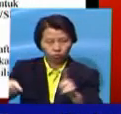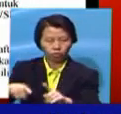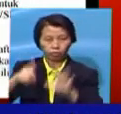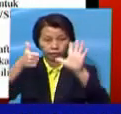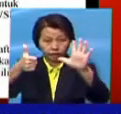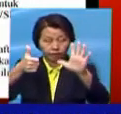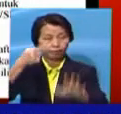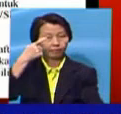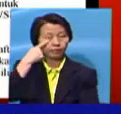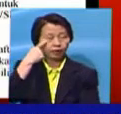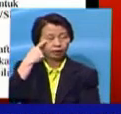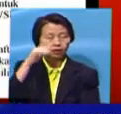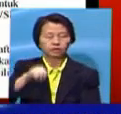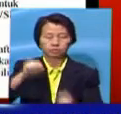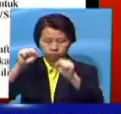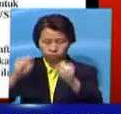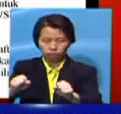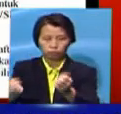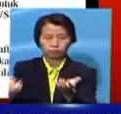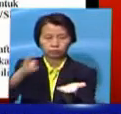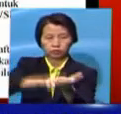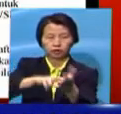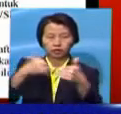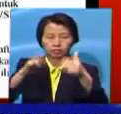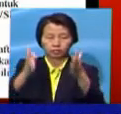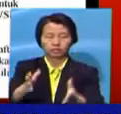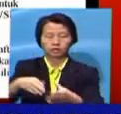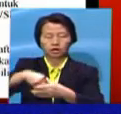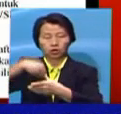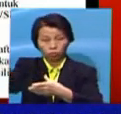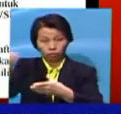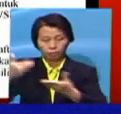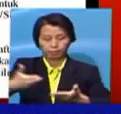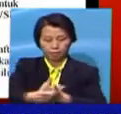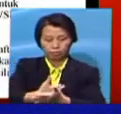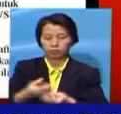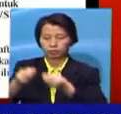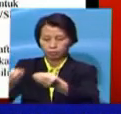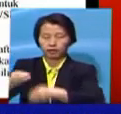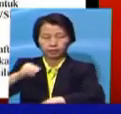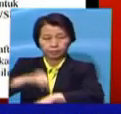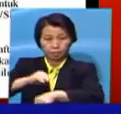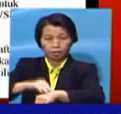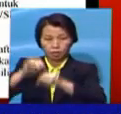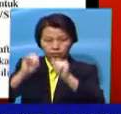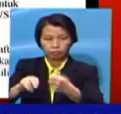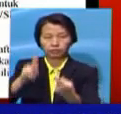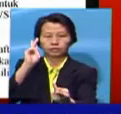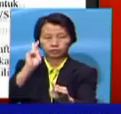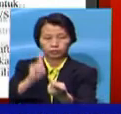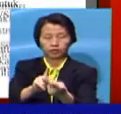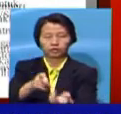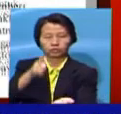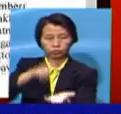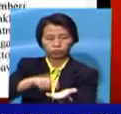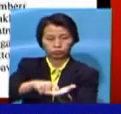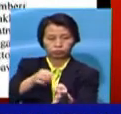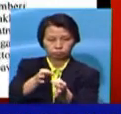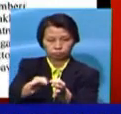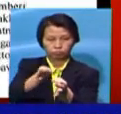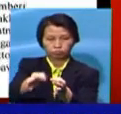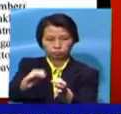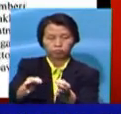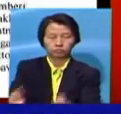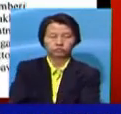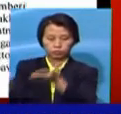mata seterusnya dibenarkan mendaftar pemain asing baru dan diberikan masa supaya boleh menyelesaikan tunggakan-tunggak ah